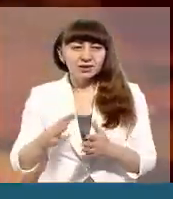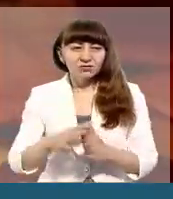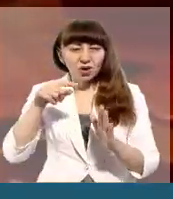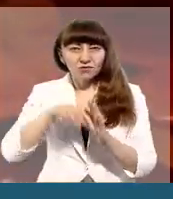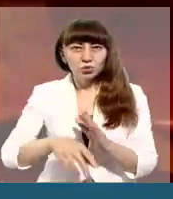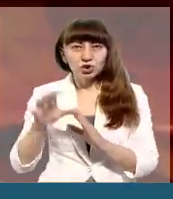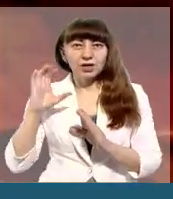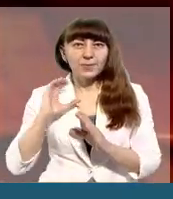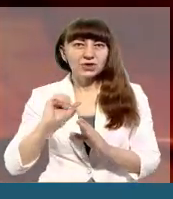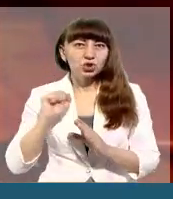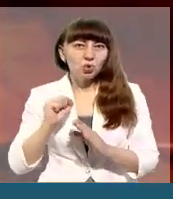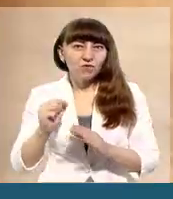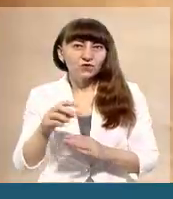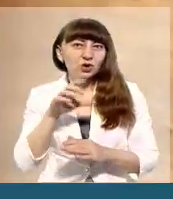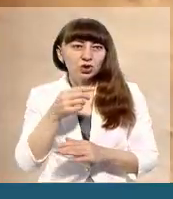мешками с луком что свидетельство высо